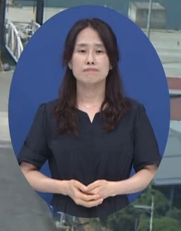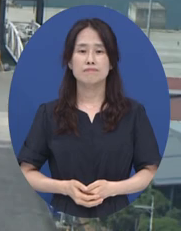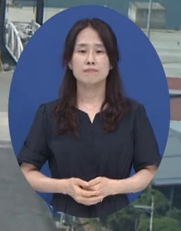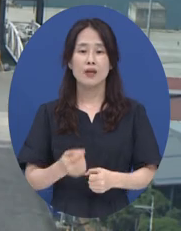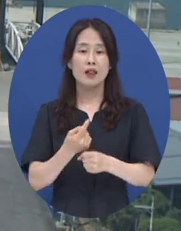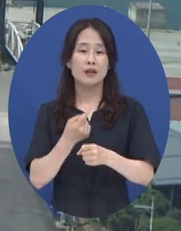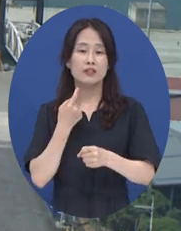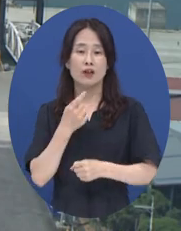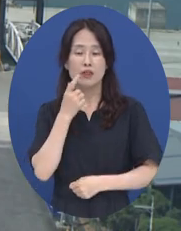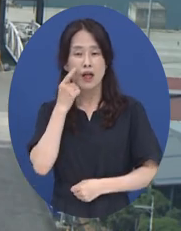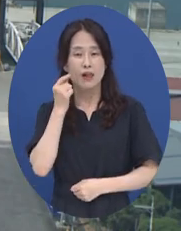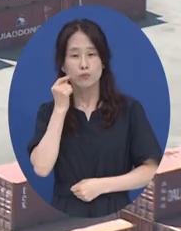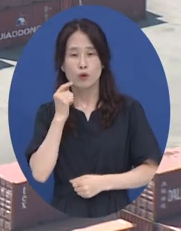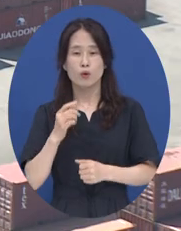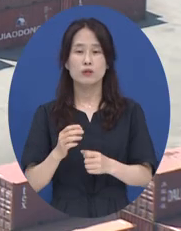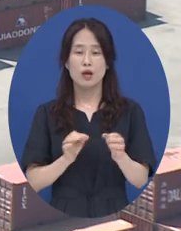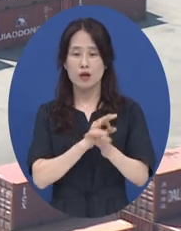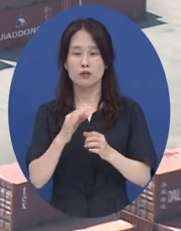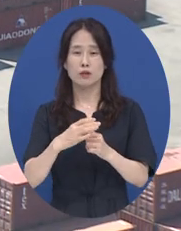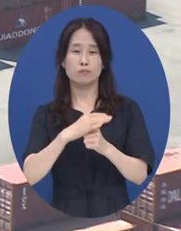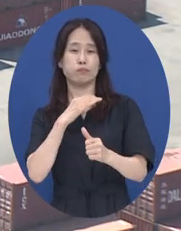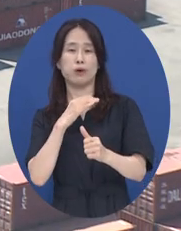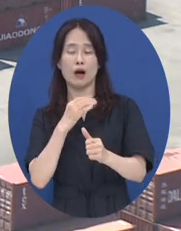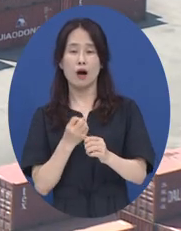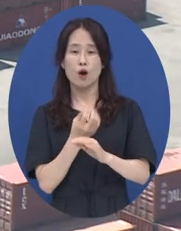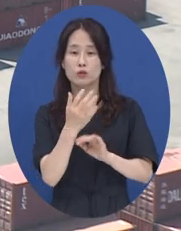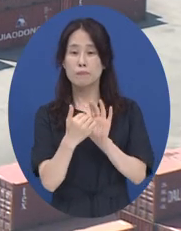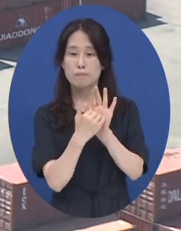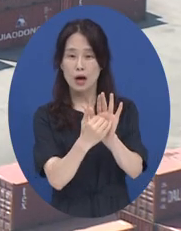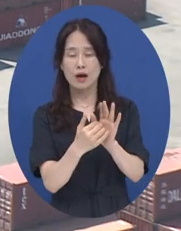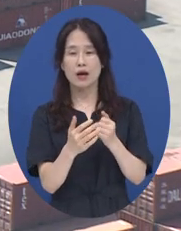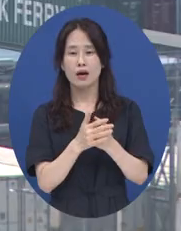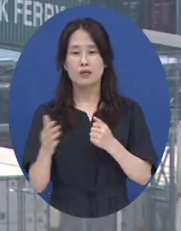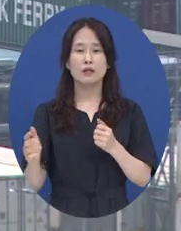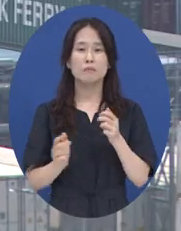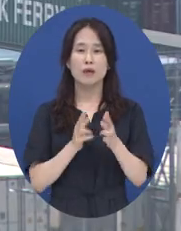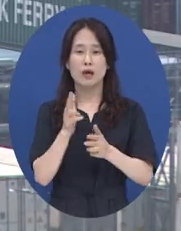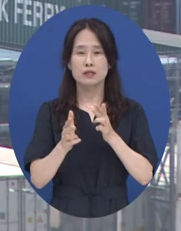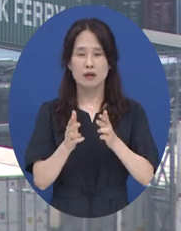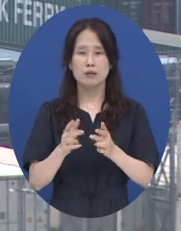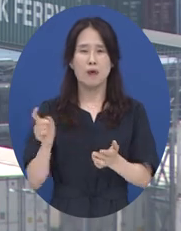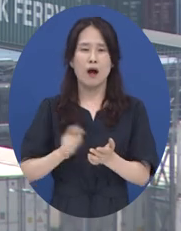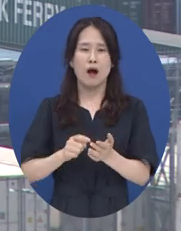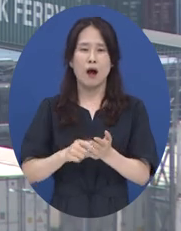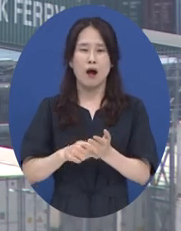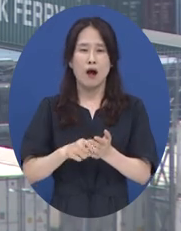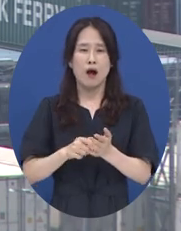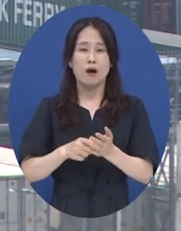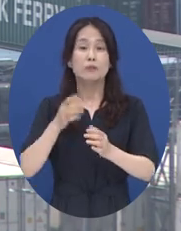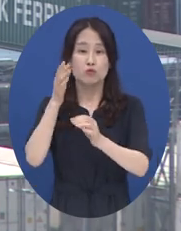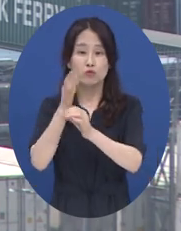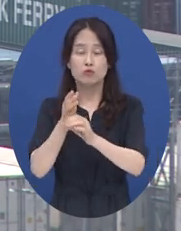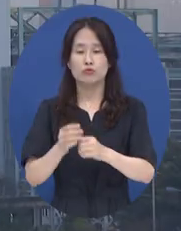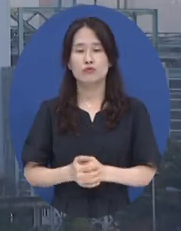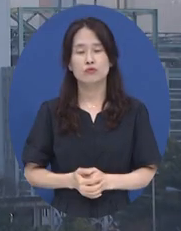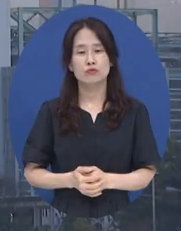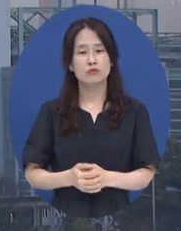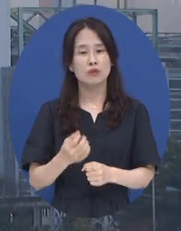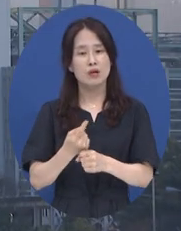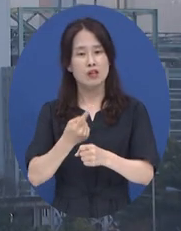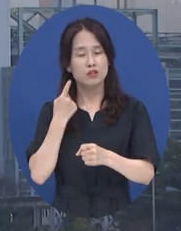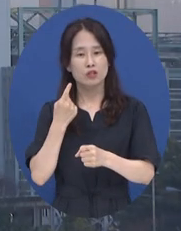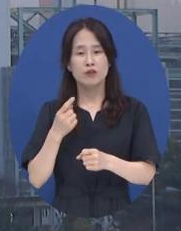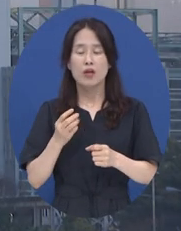1년 전 일본의 기습적인 수출 규제로 우리 산업계는 그야말로 초비상이었습니다. 당시 경기도는